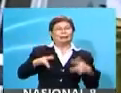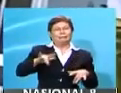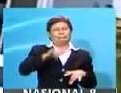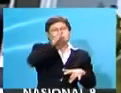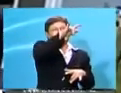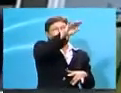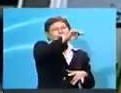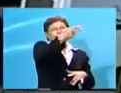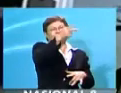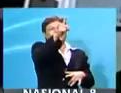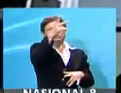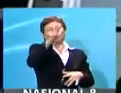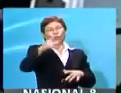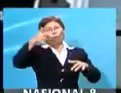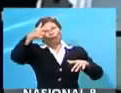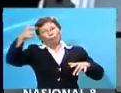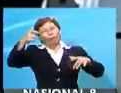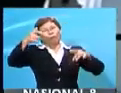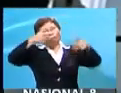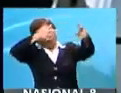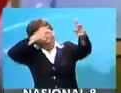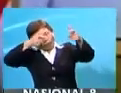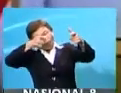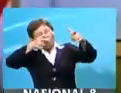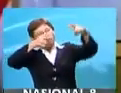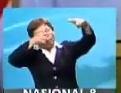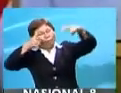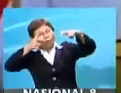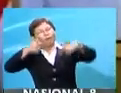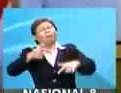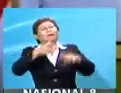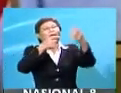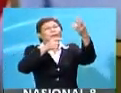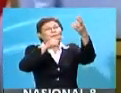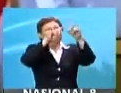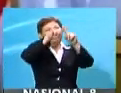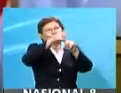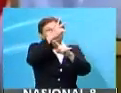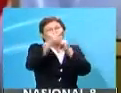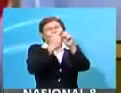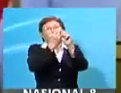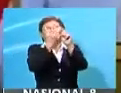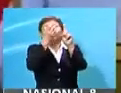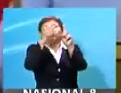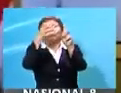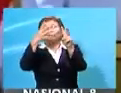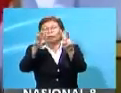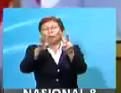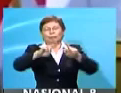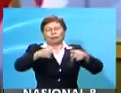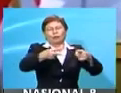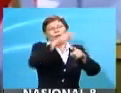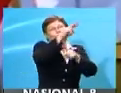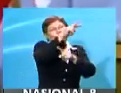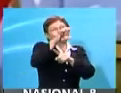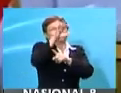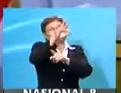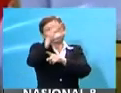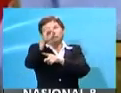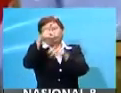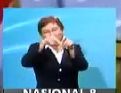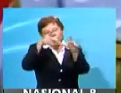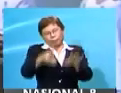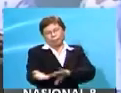MH17 ditembak jatuh 17 julai 2014 di timur ukrain menyebabkan kesemua 298